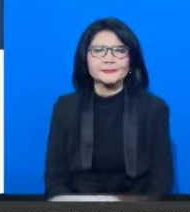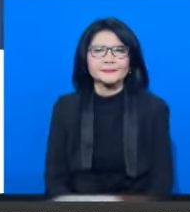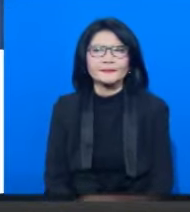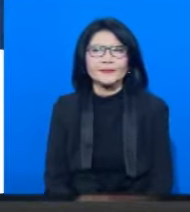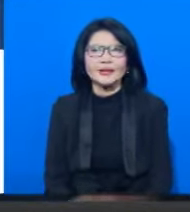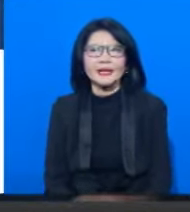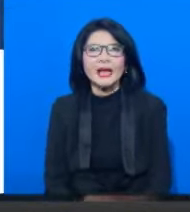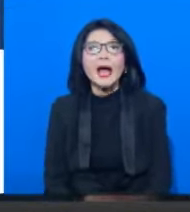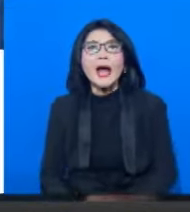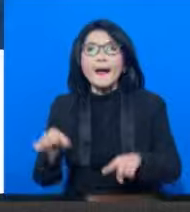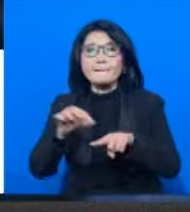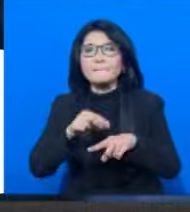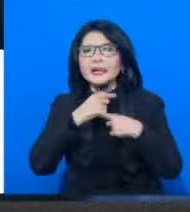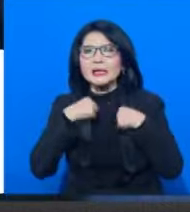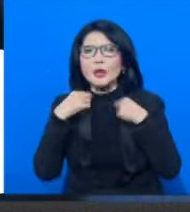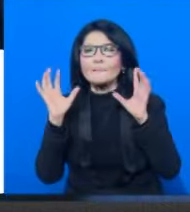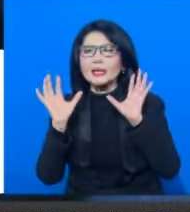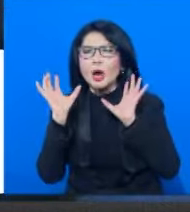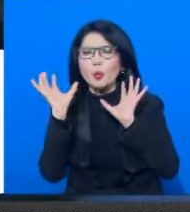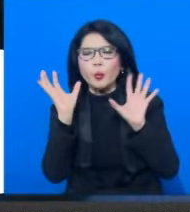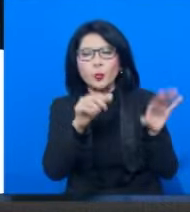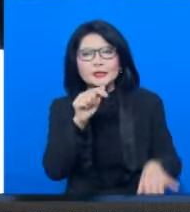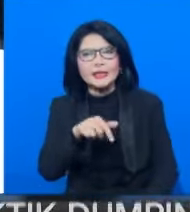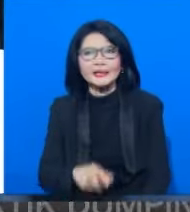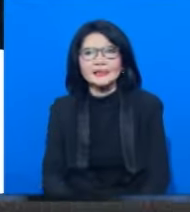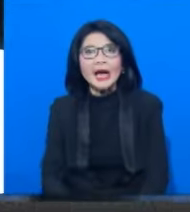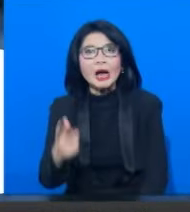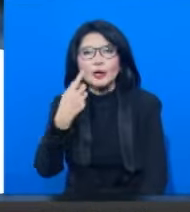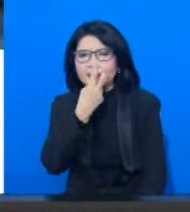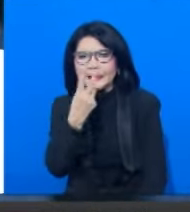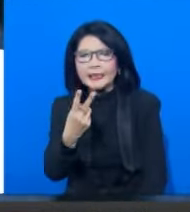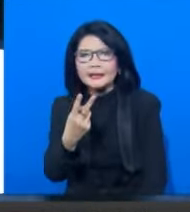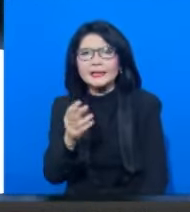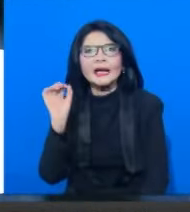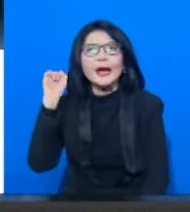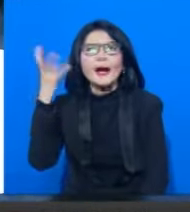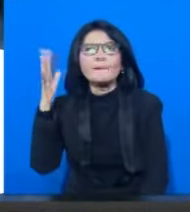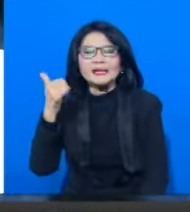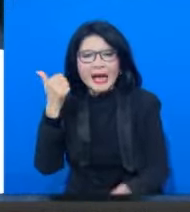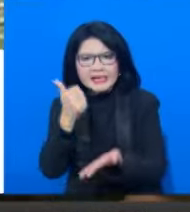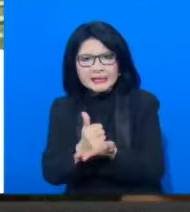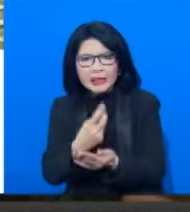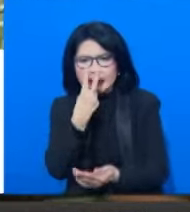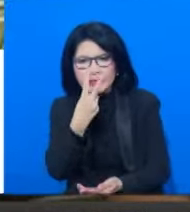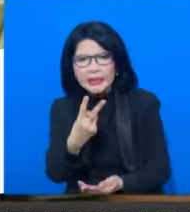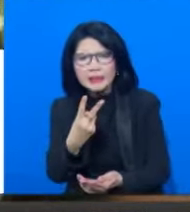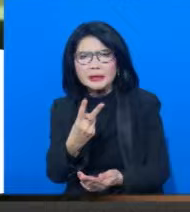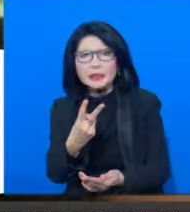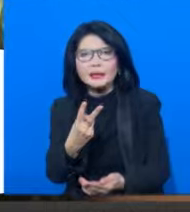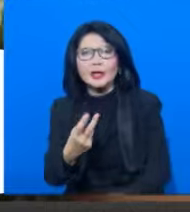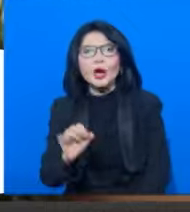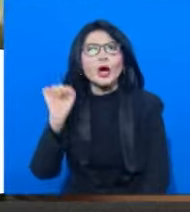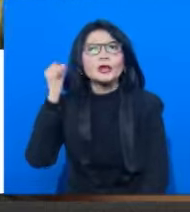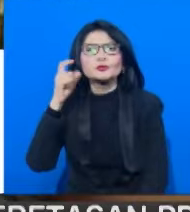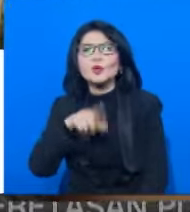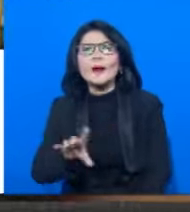Perhiasan mama sendiri banyak diburu pembeli karena jika disandingkan dengan emas asli cukup sulit ditemukan perbedaannya dan harganya pun cukup jauh